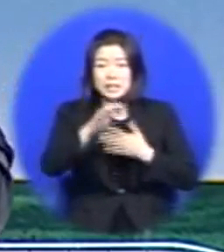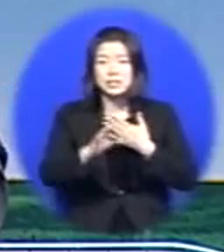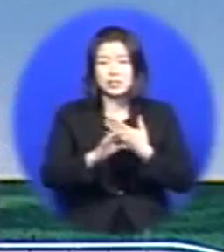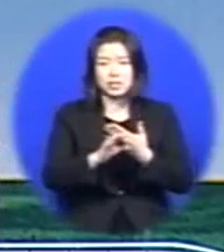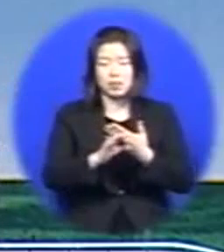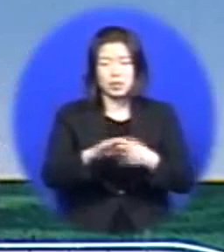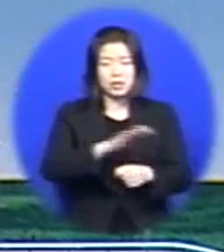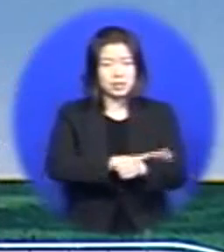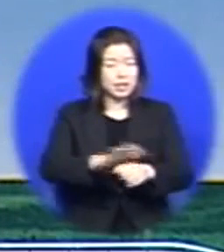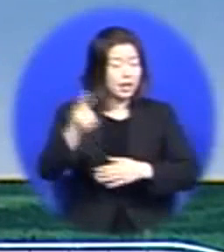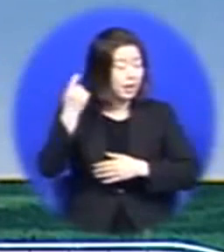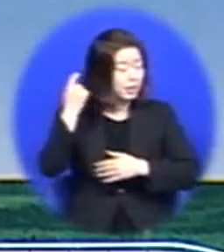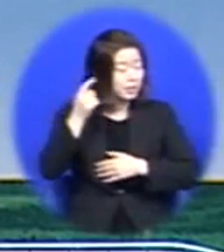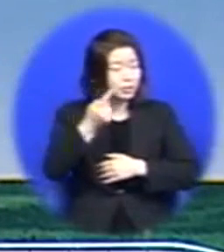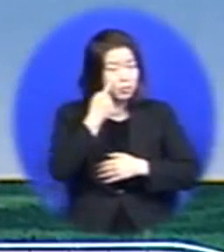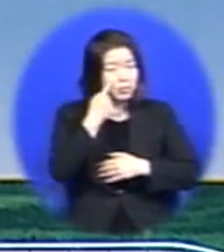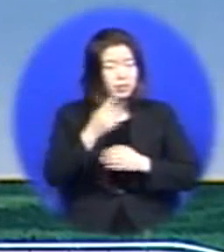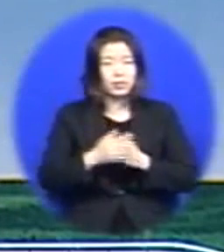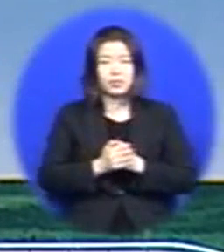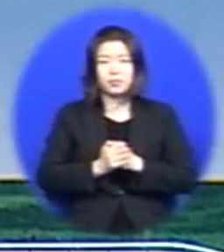있으시다면 잘 들으세요.